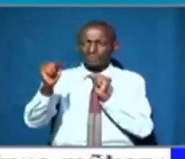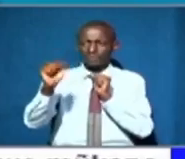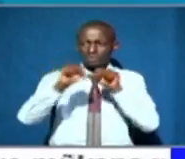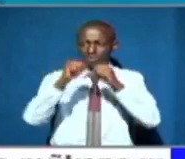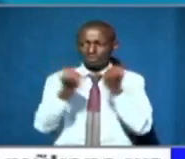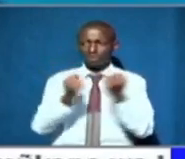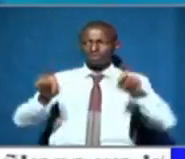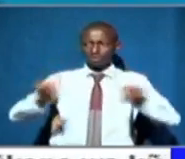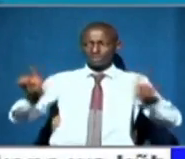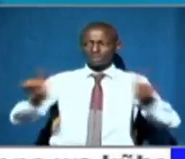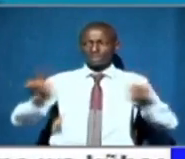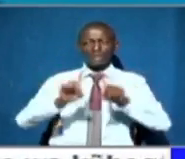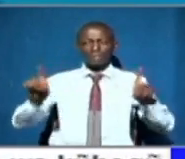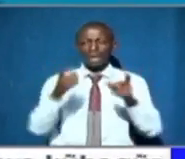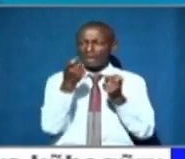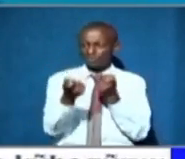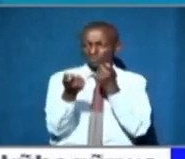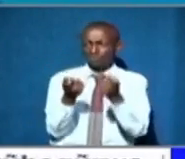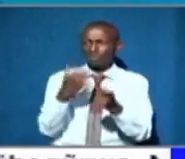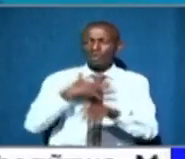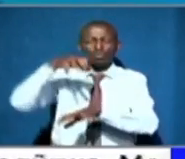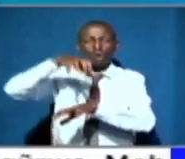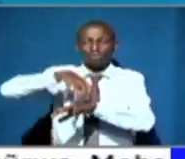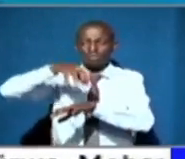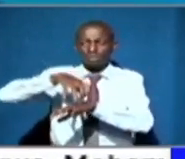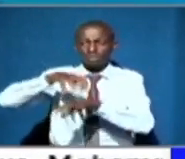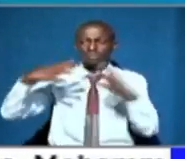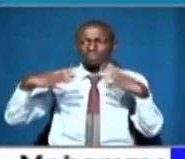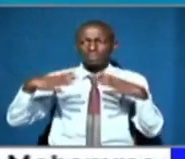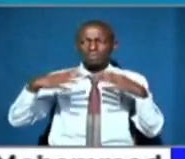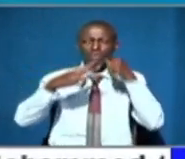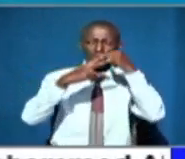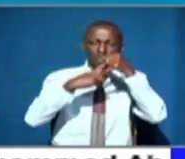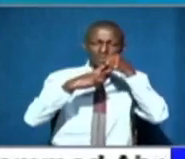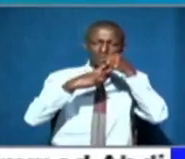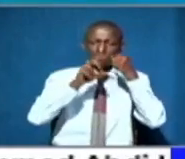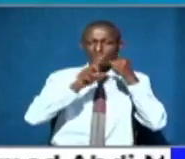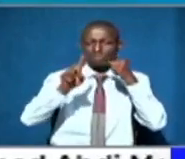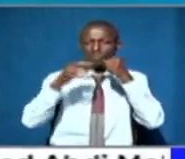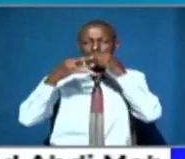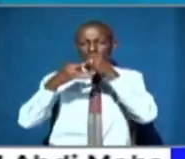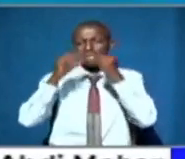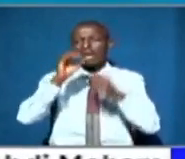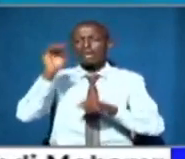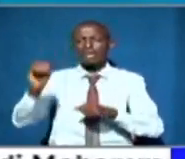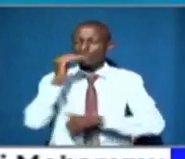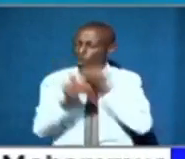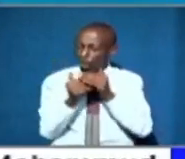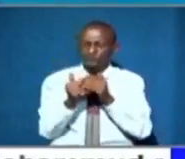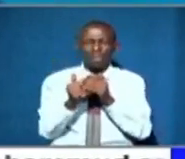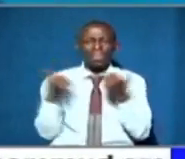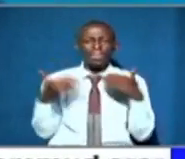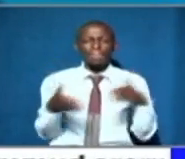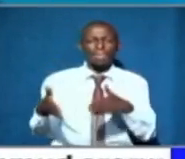distance no ni anini mudhigiti wito wigeraga ndu ta 800 kana 700 ndu nona acio acio the matiena nafadhi